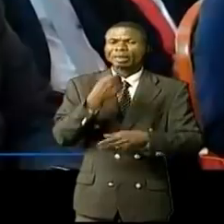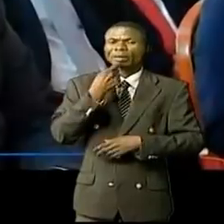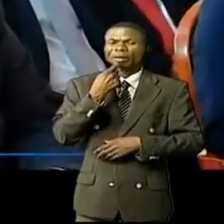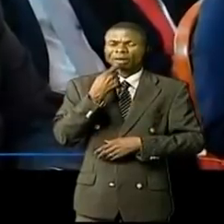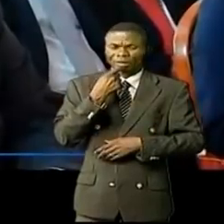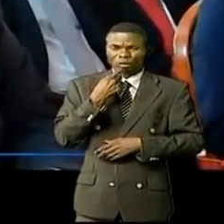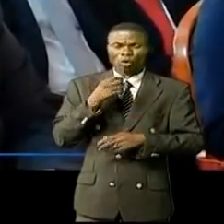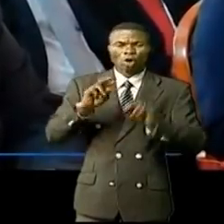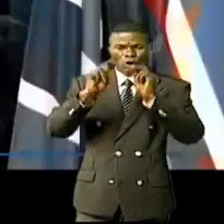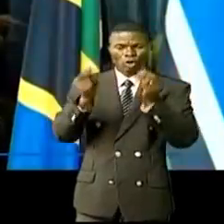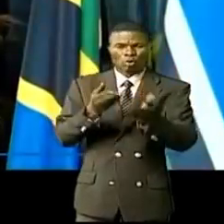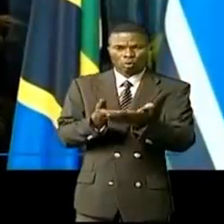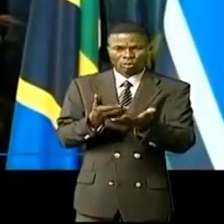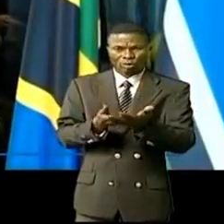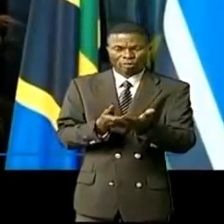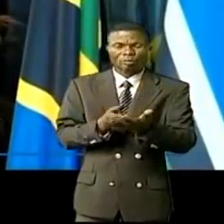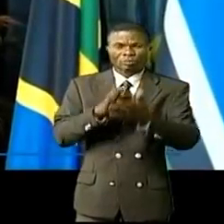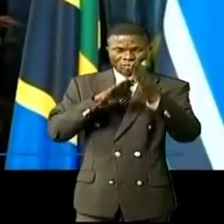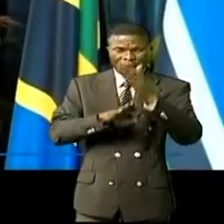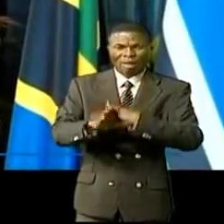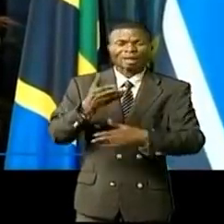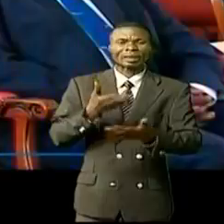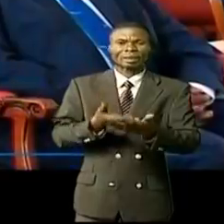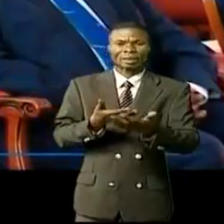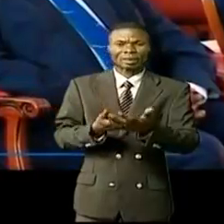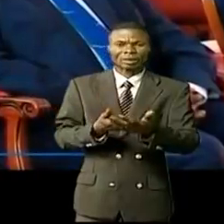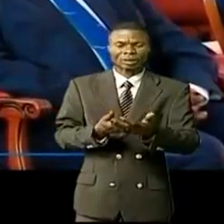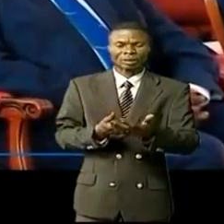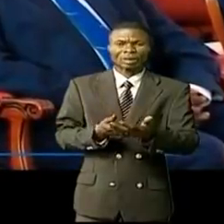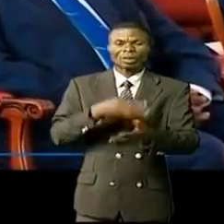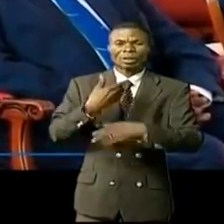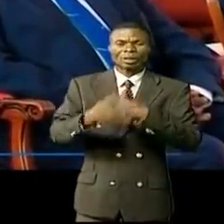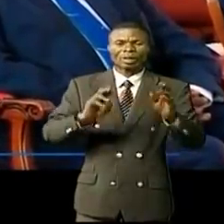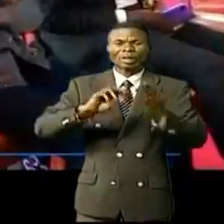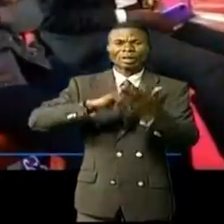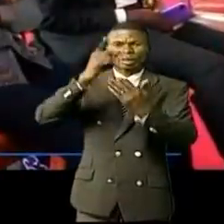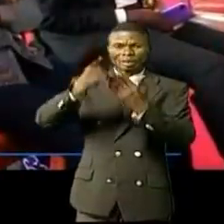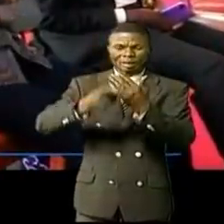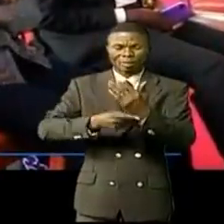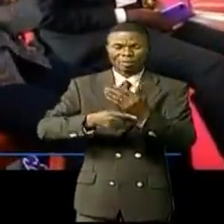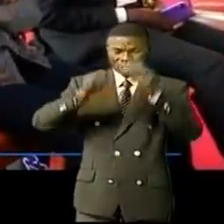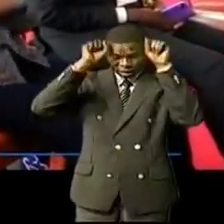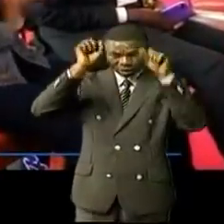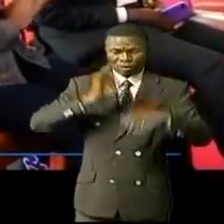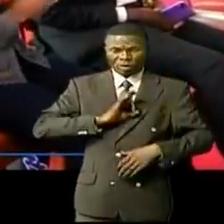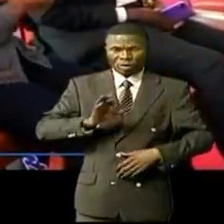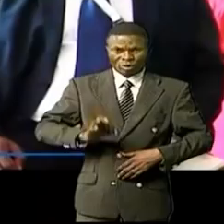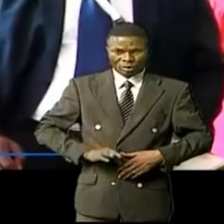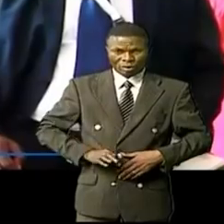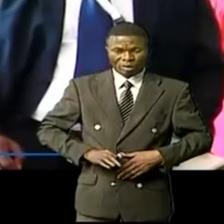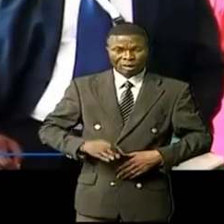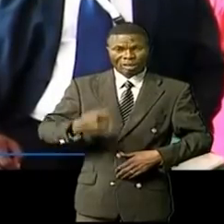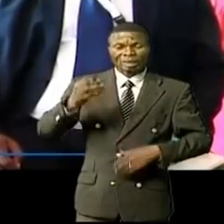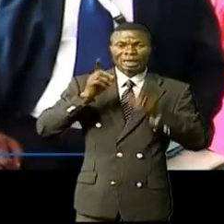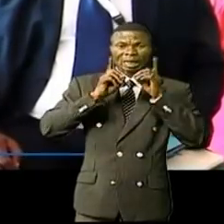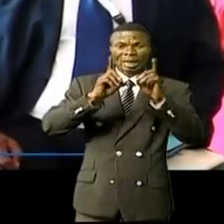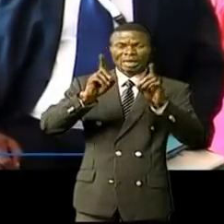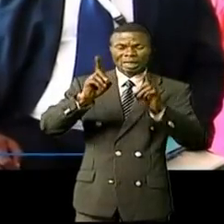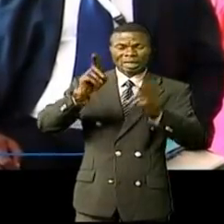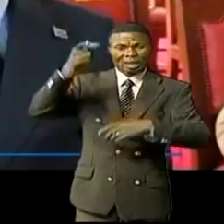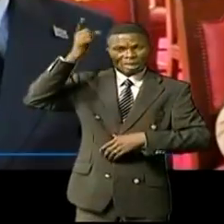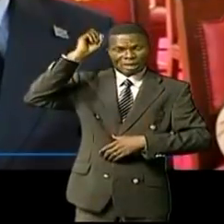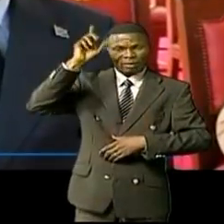région. Cette adhésion marque également la réalisation des plans du président Félix Antoine Tshisekedi, qui, lors de son discours d'investiture